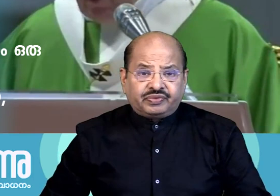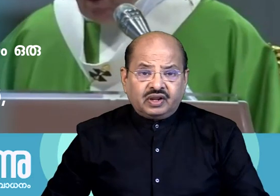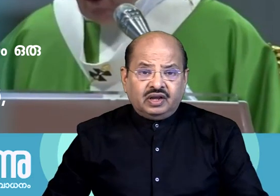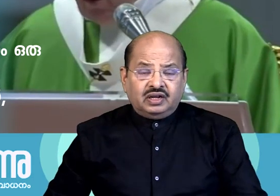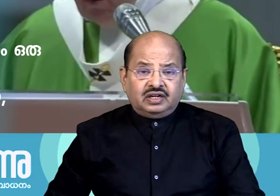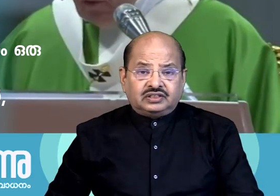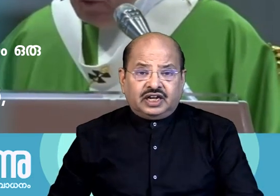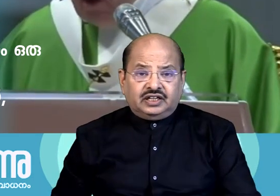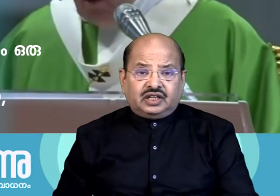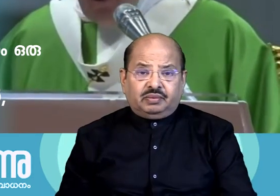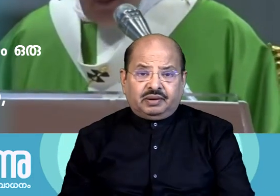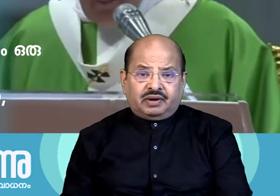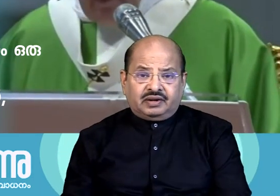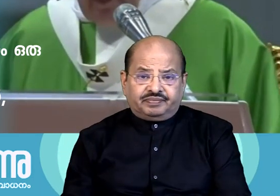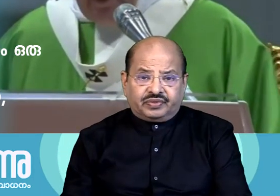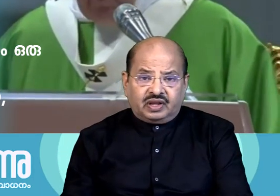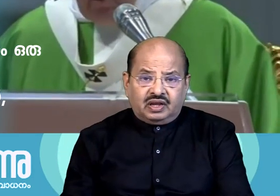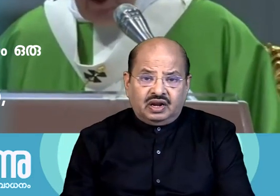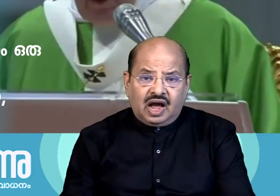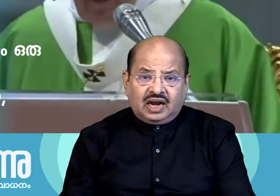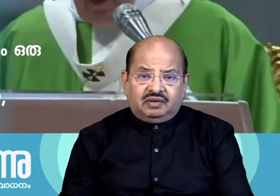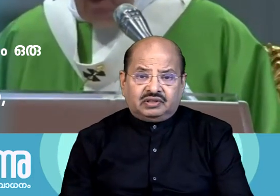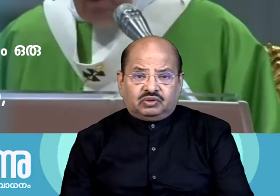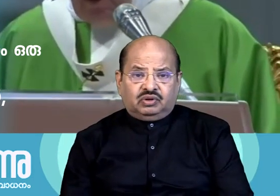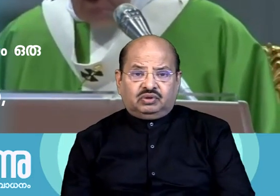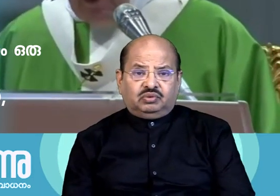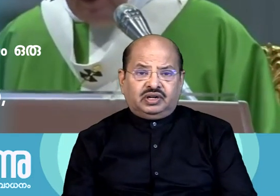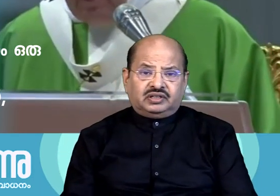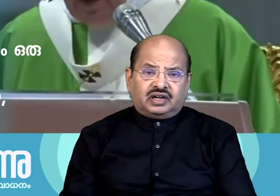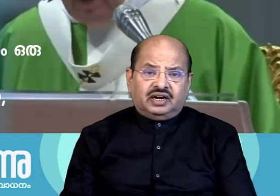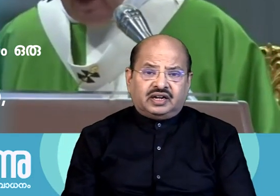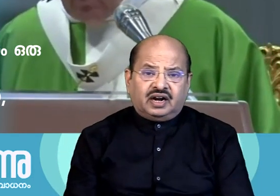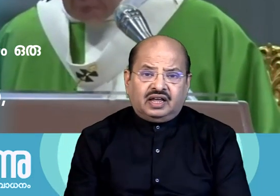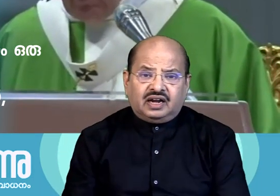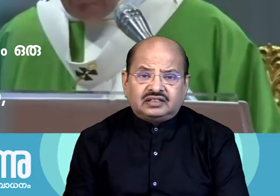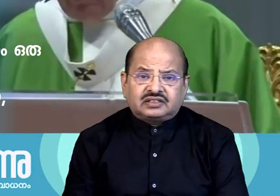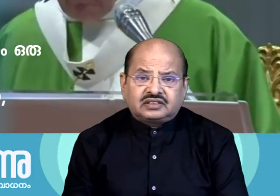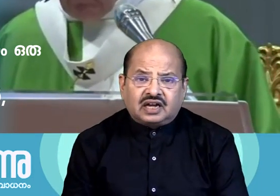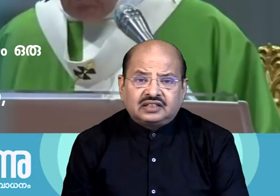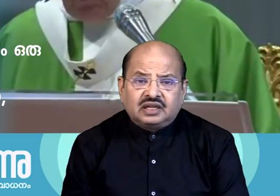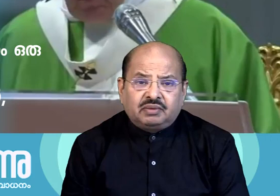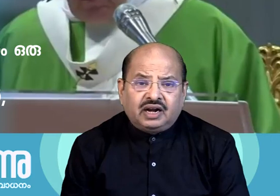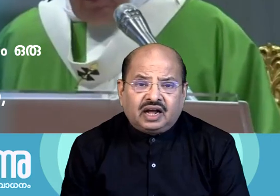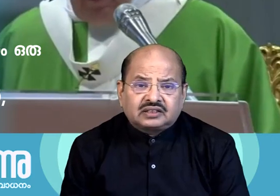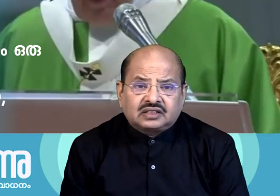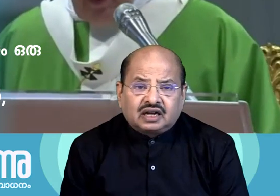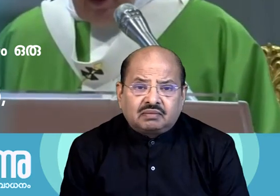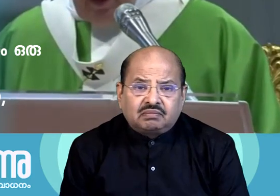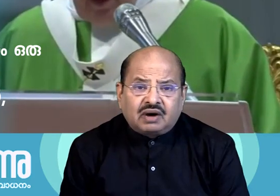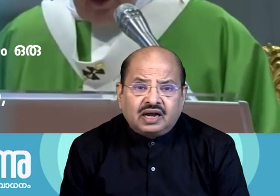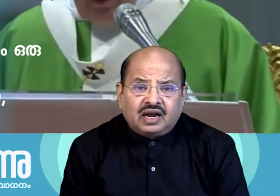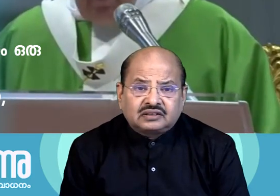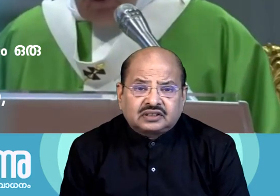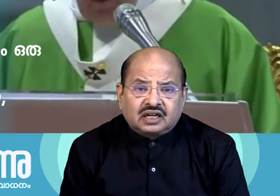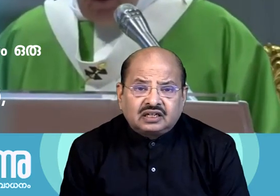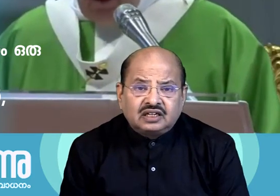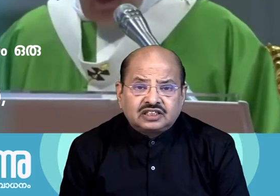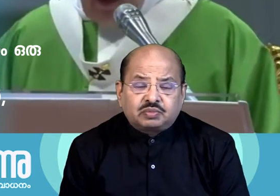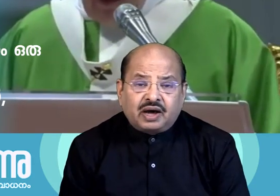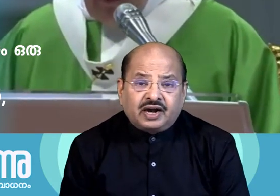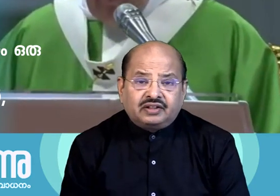ഘടകം ചരിത്രപരമാണ്. ലാഘവത്തോടുകൂടി തള്ളിക്കളയാൻ സാധ്യമല്ലാത്ത